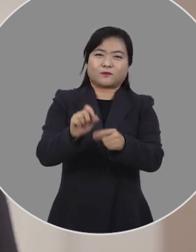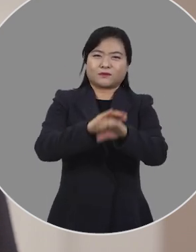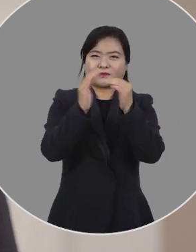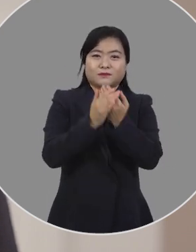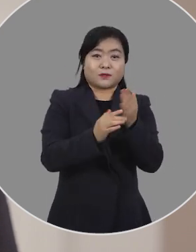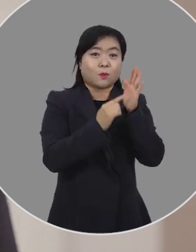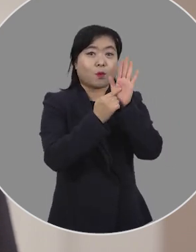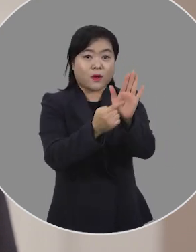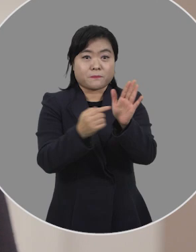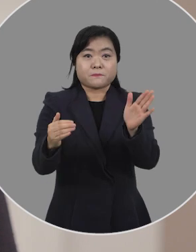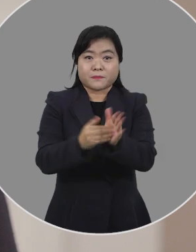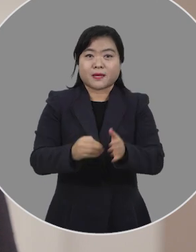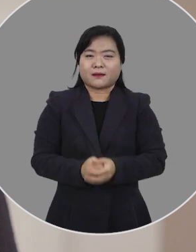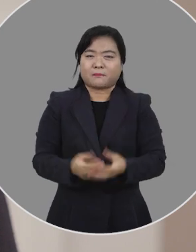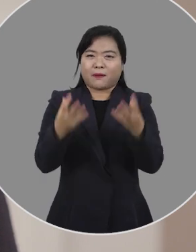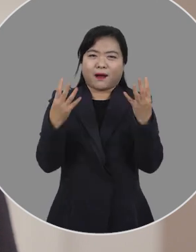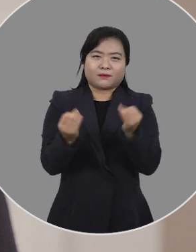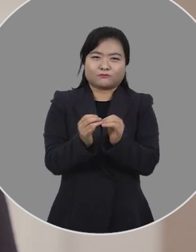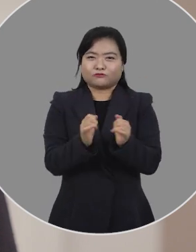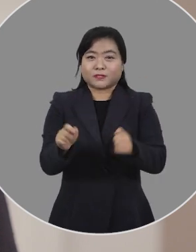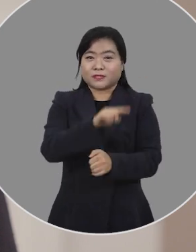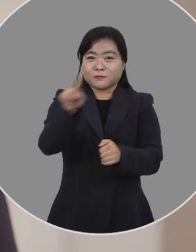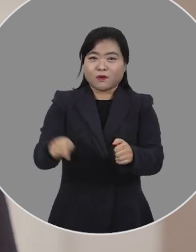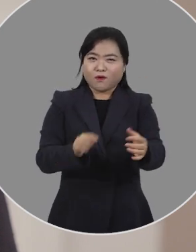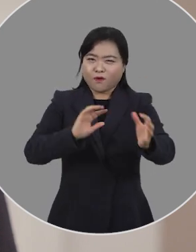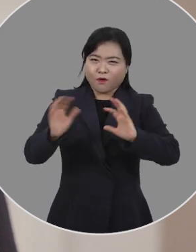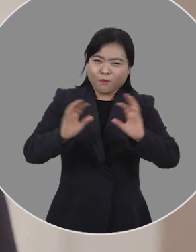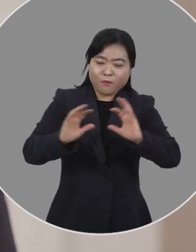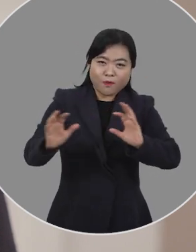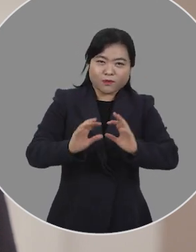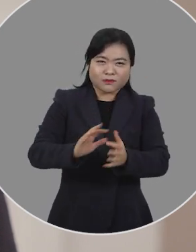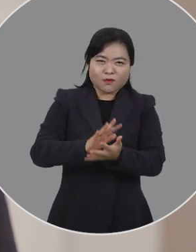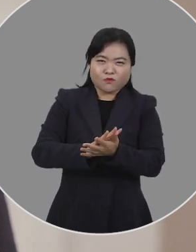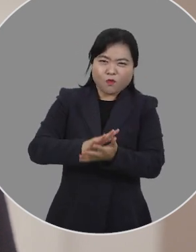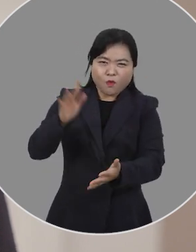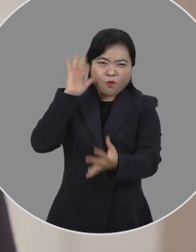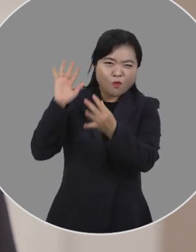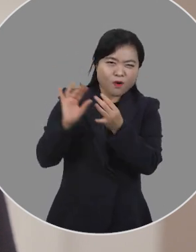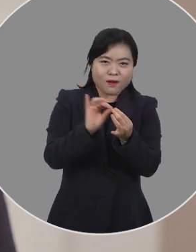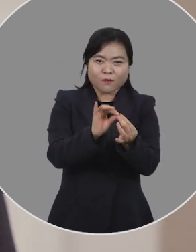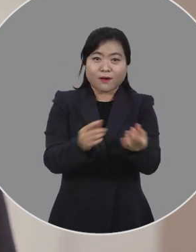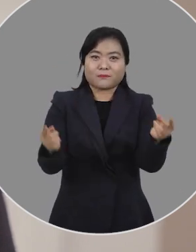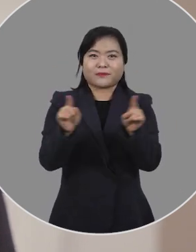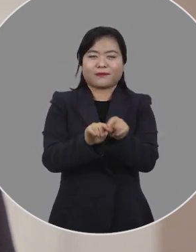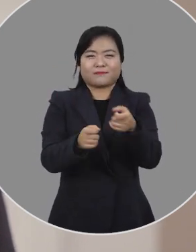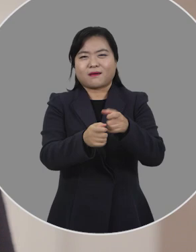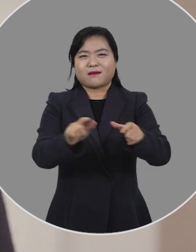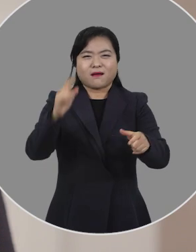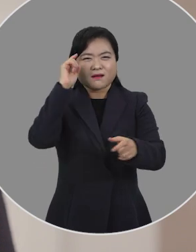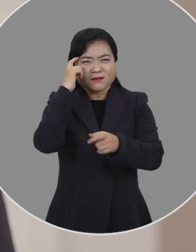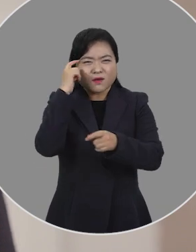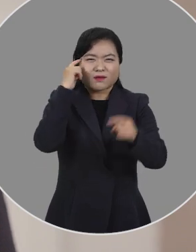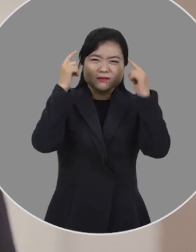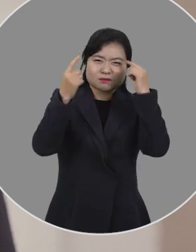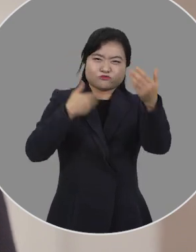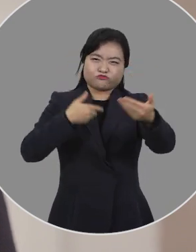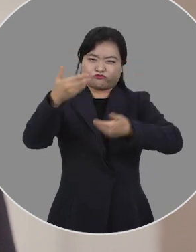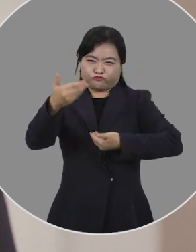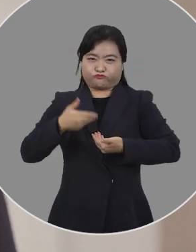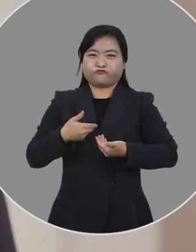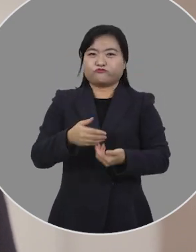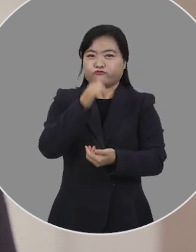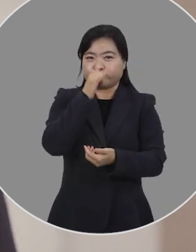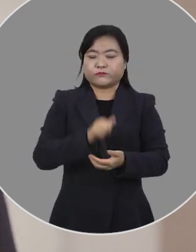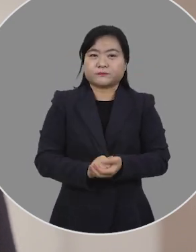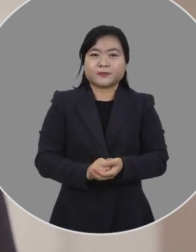전체에 공개되기도 했는데요. 많은 분들께서 이번 컨퍼런스에 뜨거운 공감과 함께 다양한 의견과 질문을